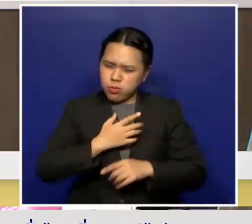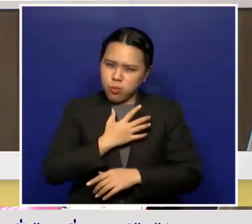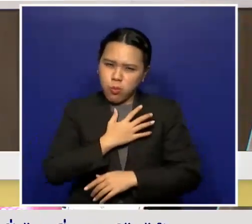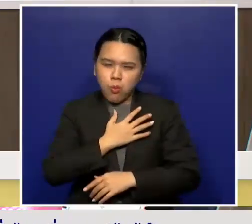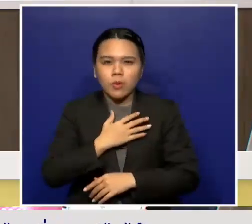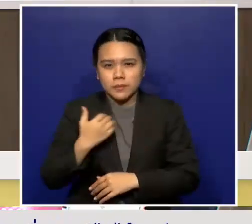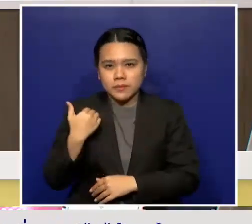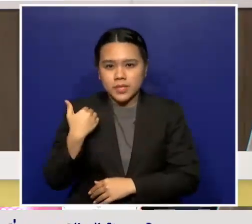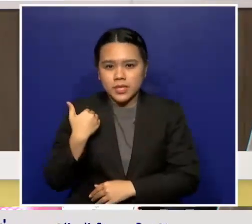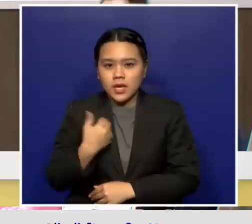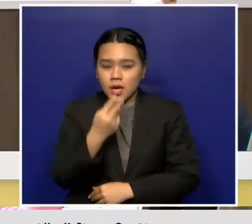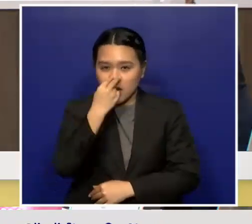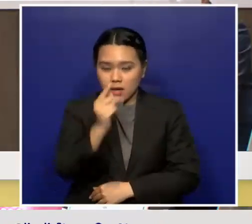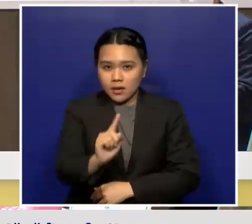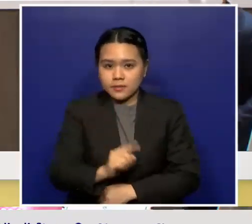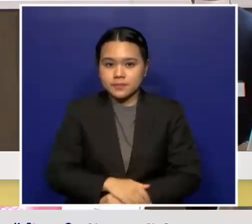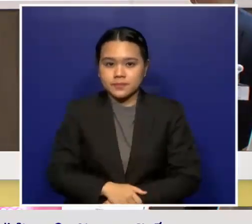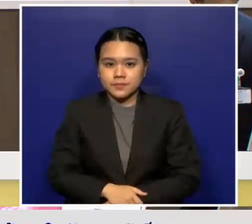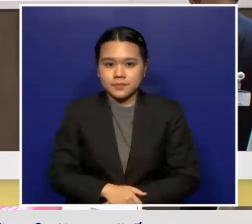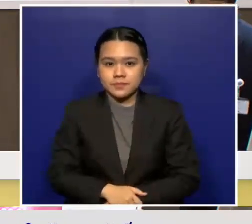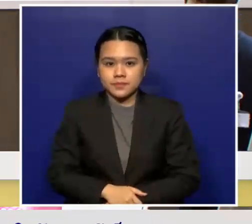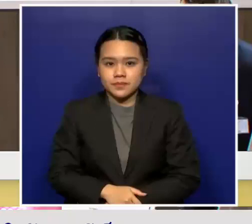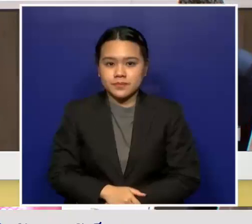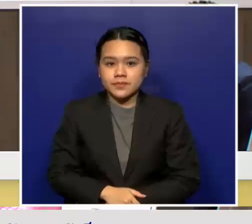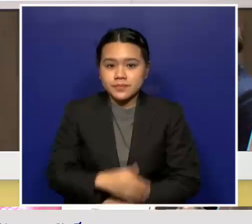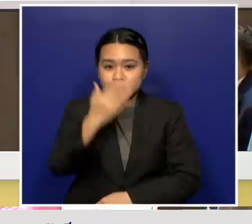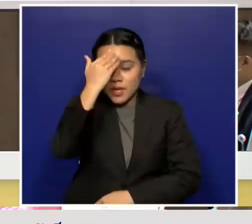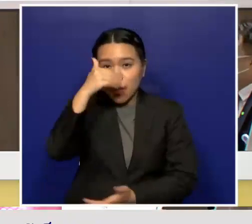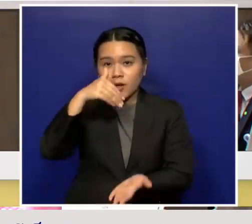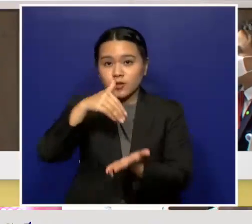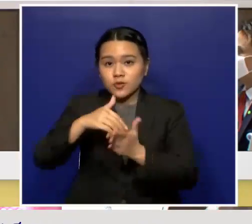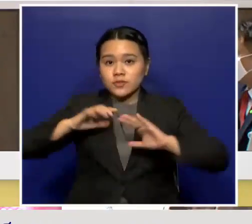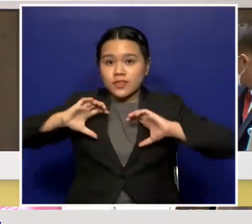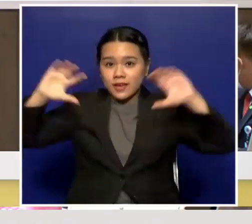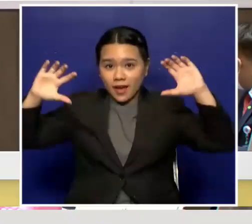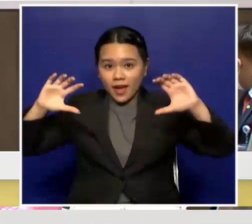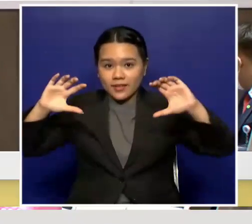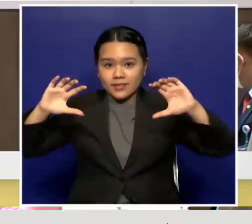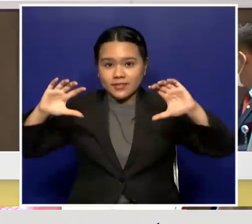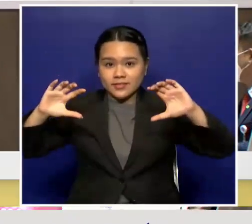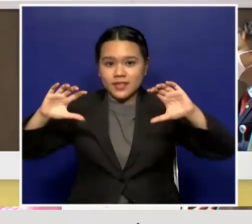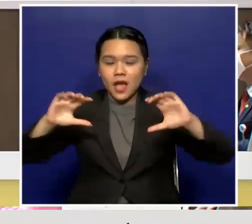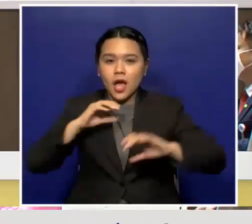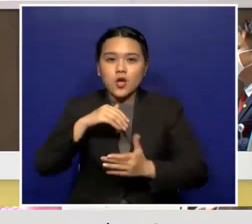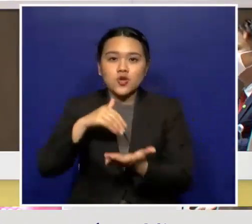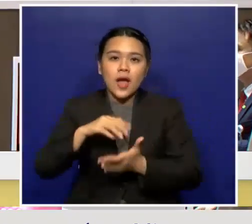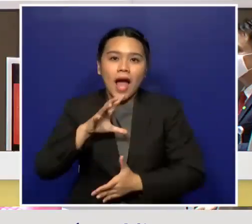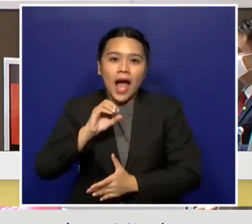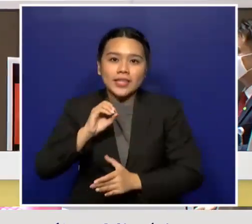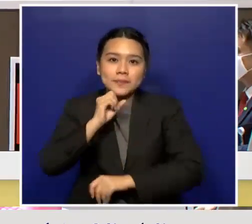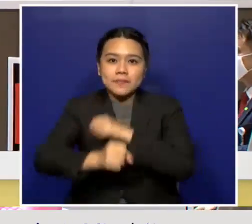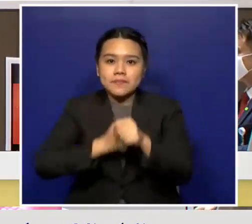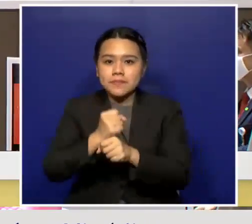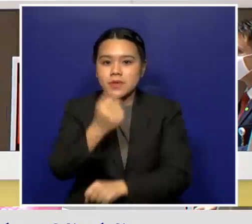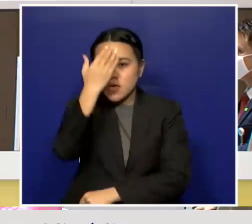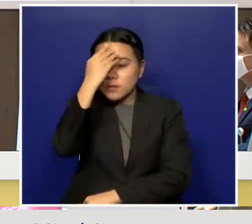พี่น้องก็คือเห็นว่าทำไมเขาต่ออายุราชศูนย์ราชการ50ปีเขาอ้างว่าโอ้ยเราแพ้นะ